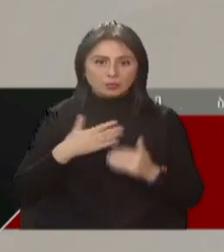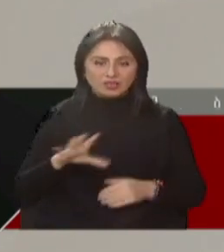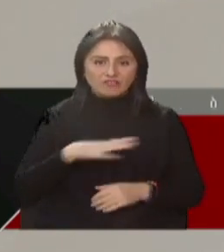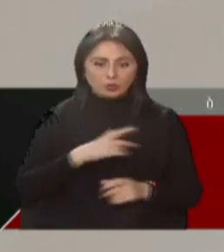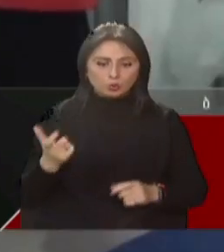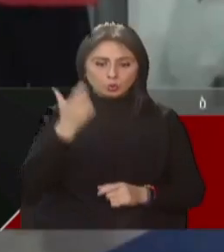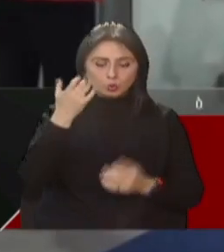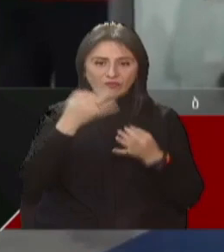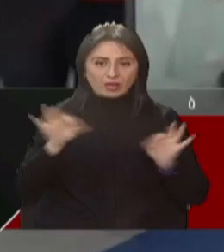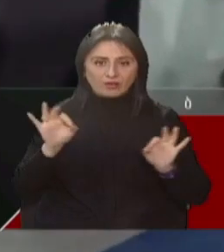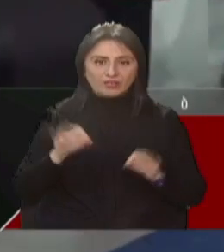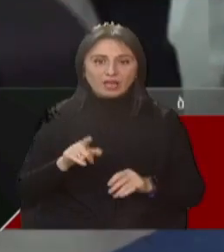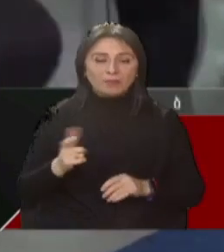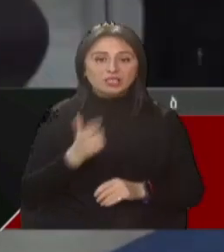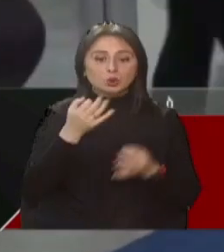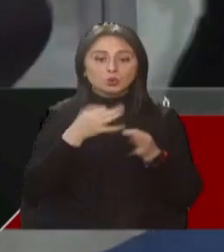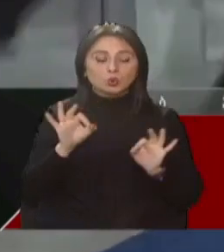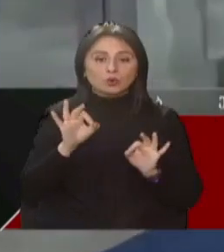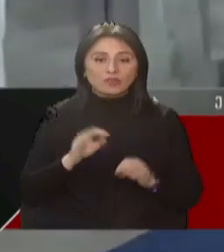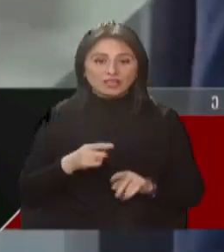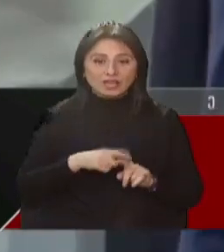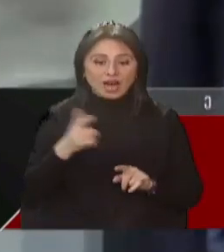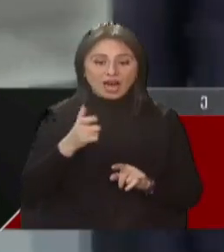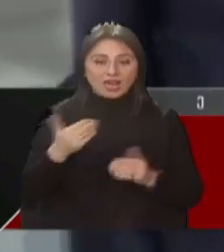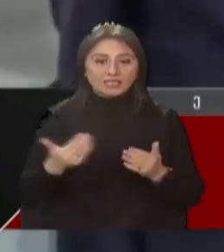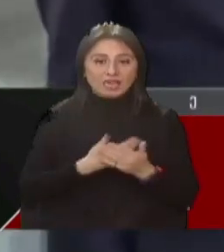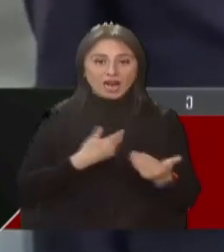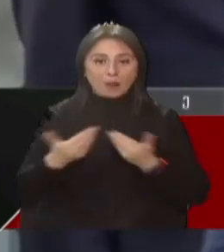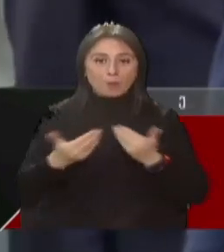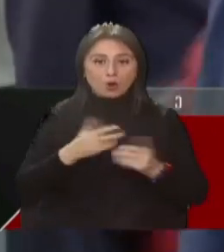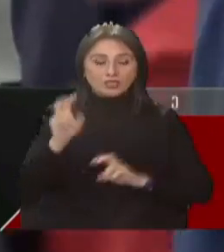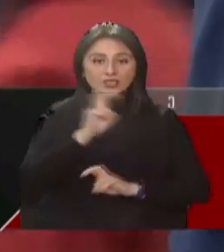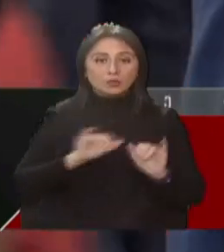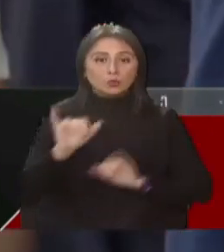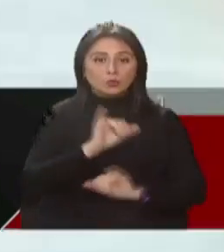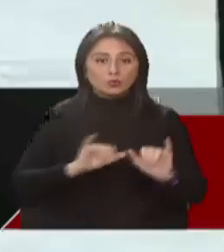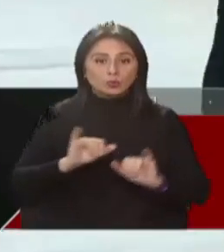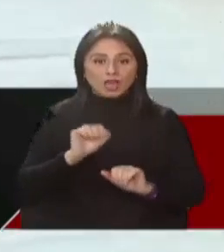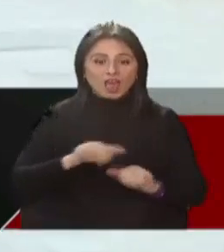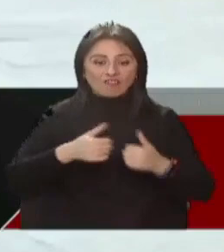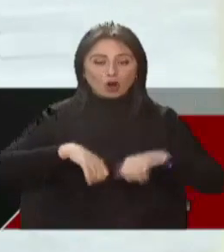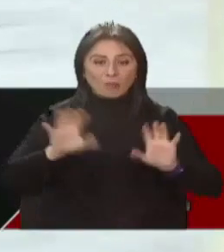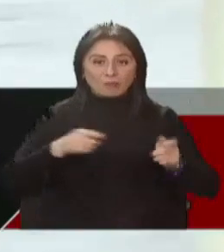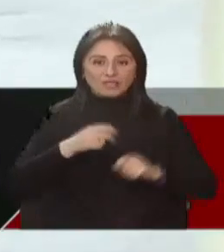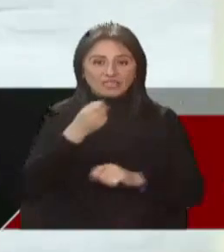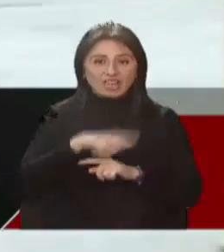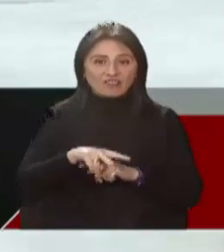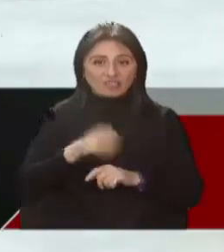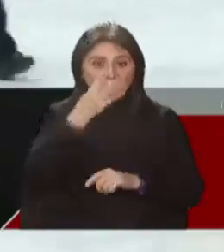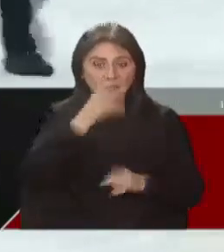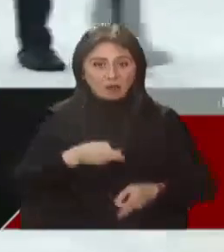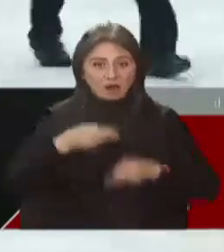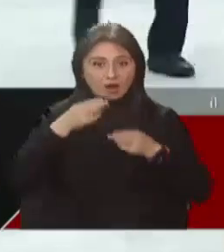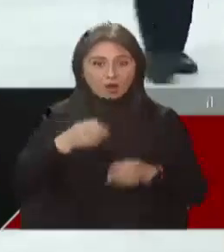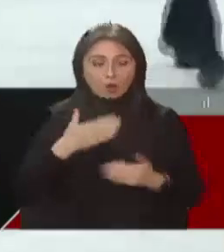ვიყოთ სუვერენულები. Ამ სუვერენიტეტის სადარაჯოზე გაზის ახალი მომწოდებლების ძიებაში ევროკომისიის პრეზიდენტი ივლისში ბაქოს რომ ესტუმრა